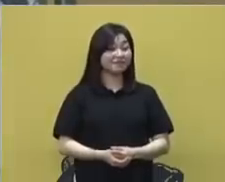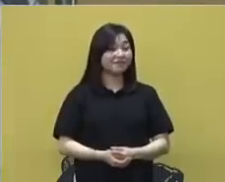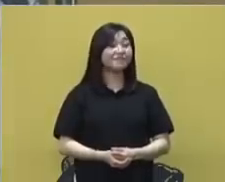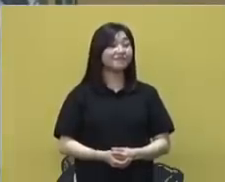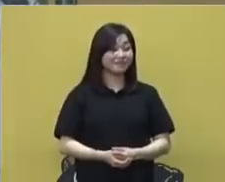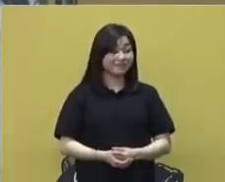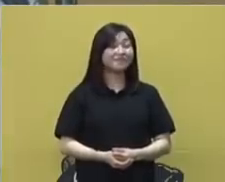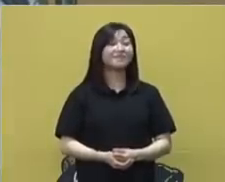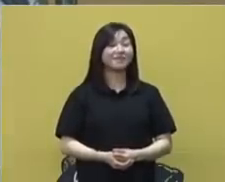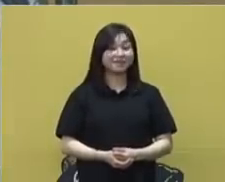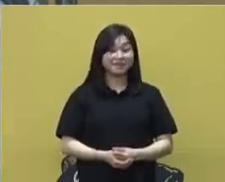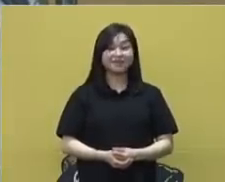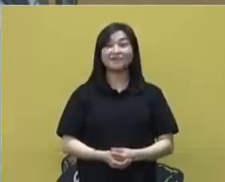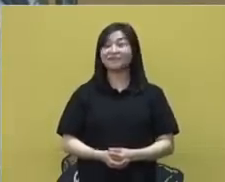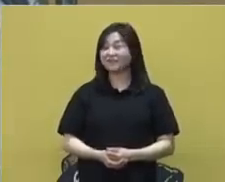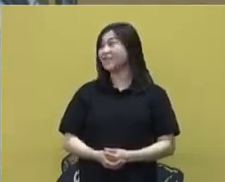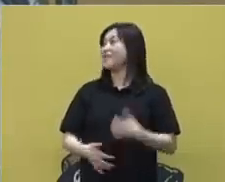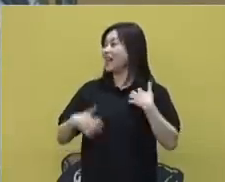고맙습니다.